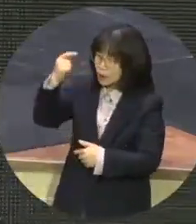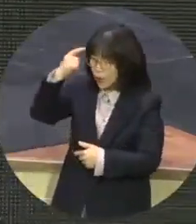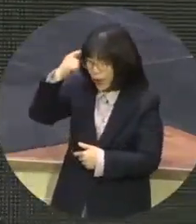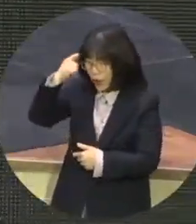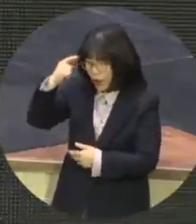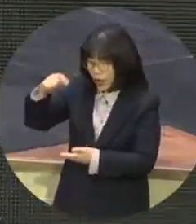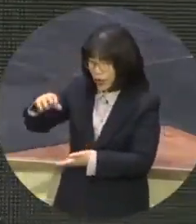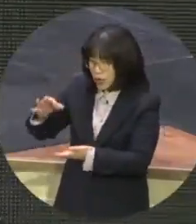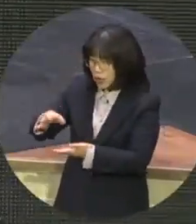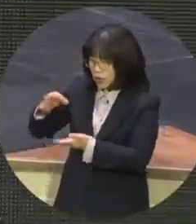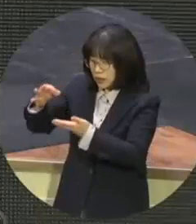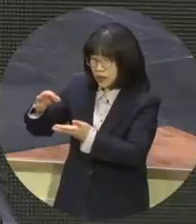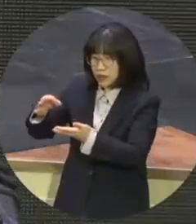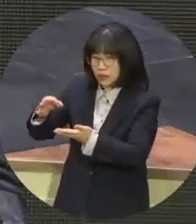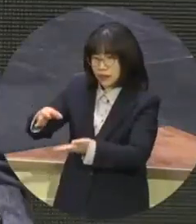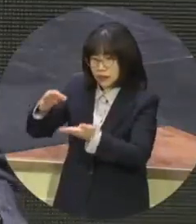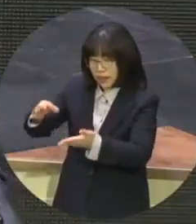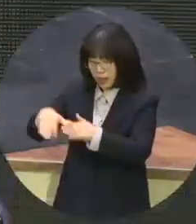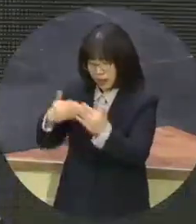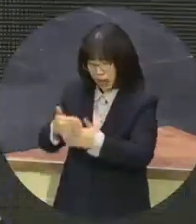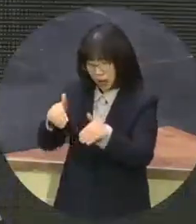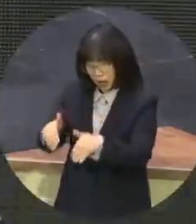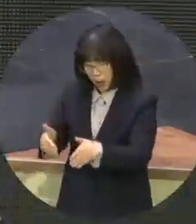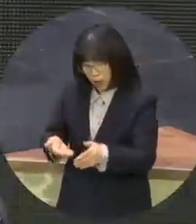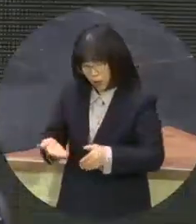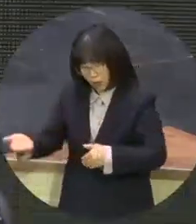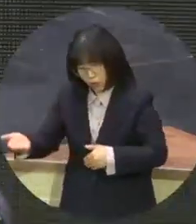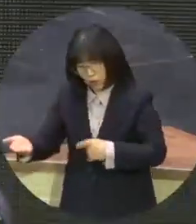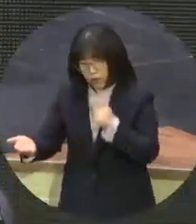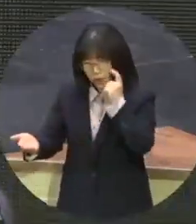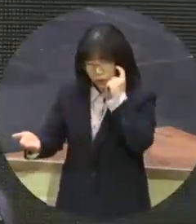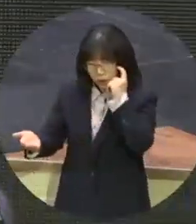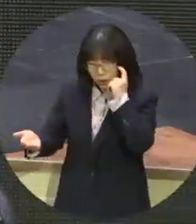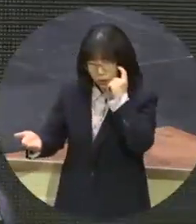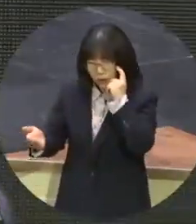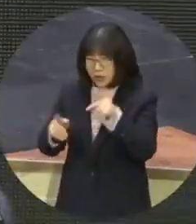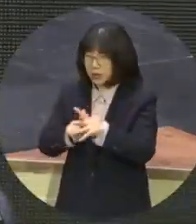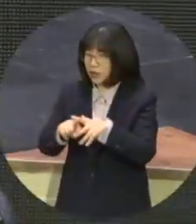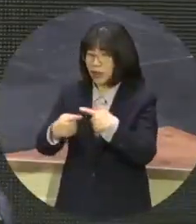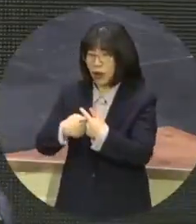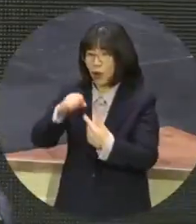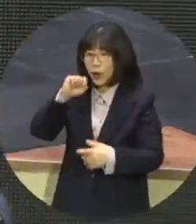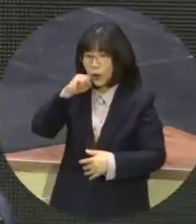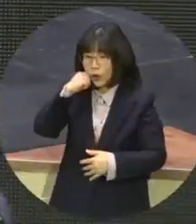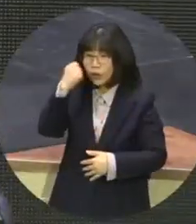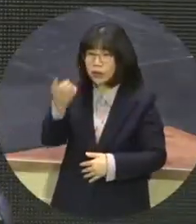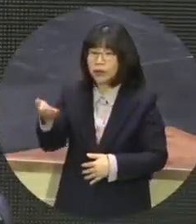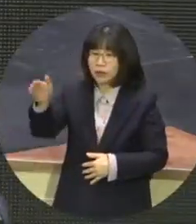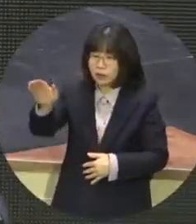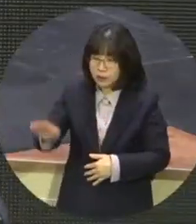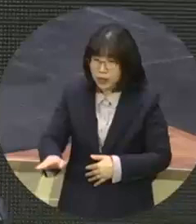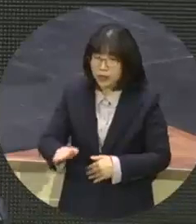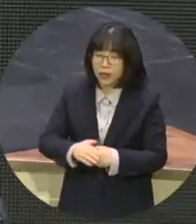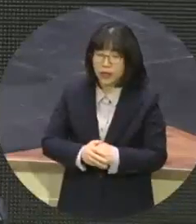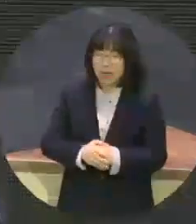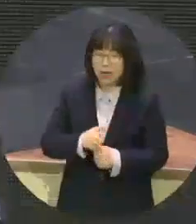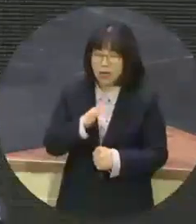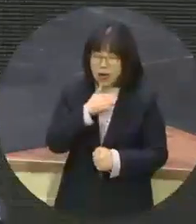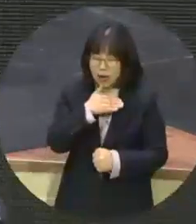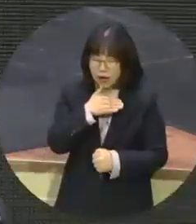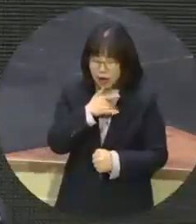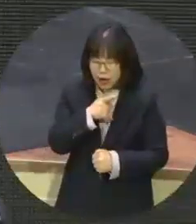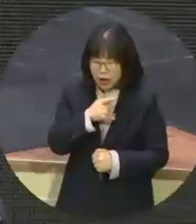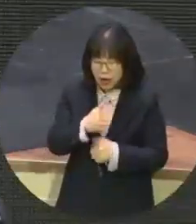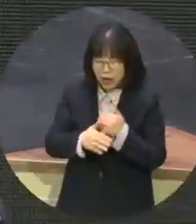수가 없는 그런 일이 발생할 수가 있습니다. 그러나 그럴 때 불신할